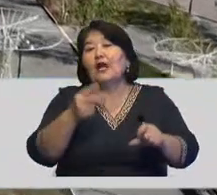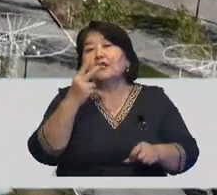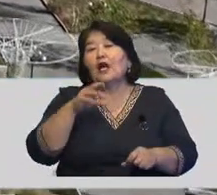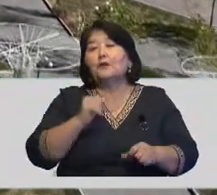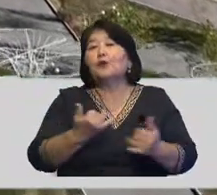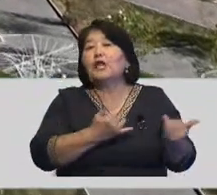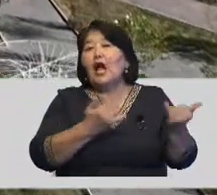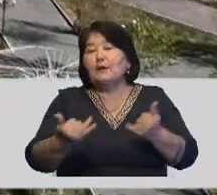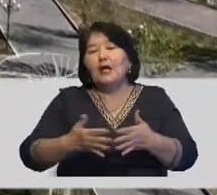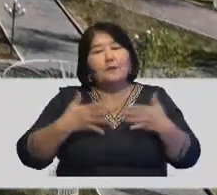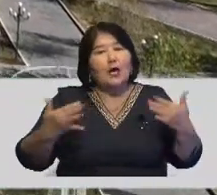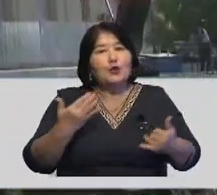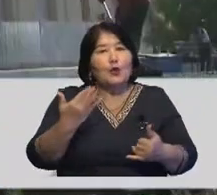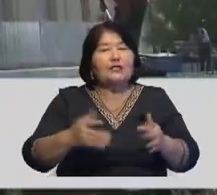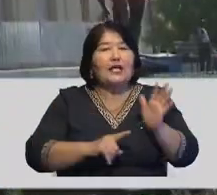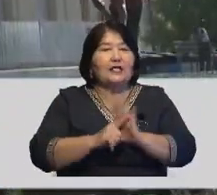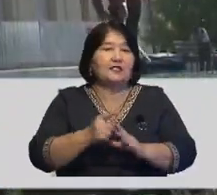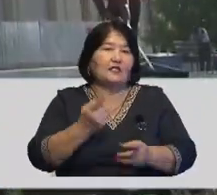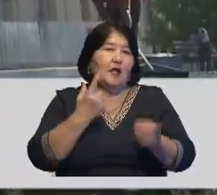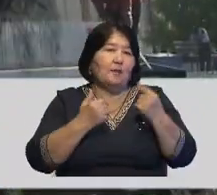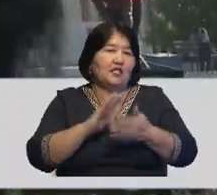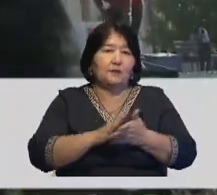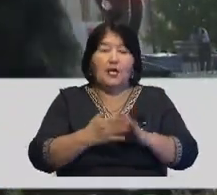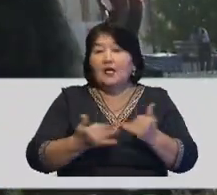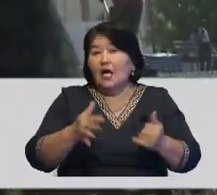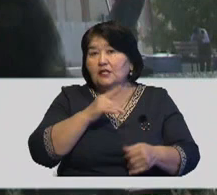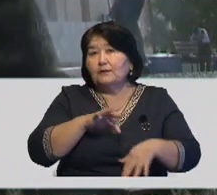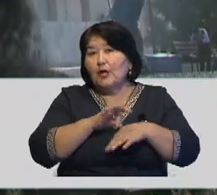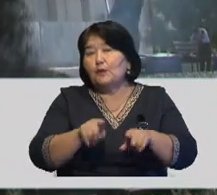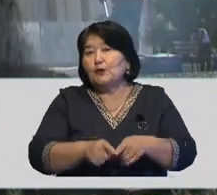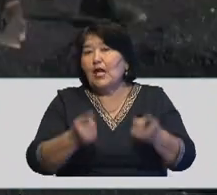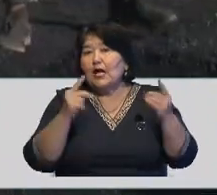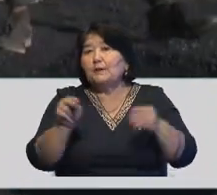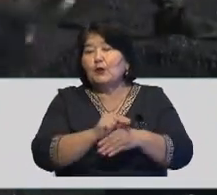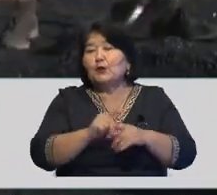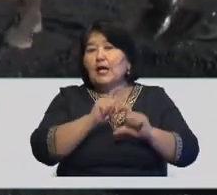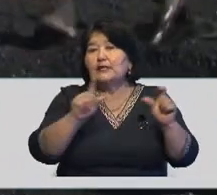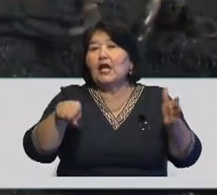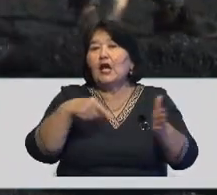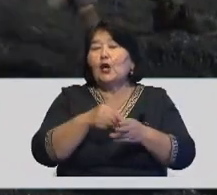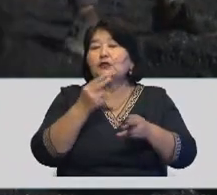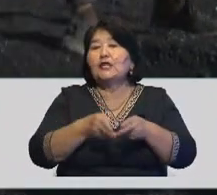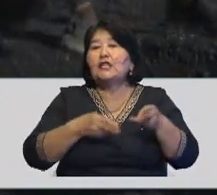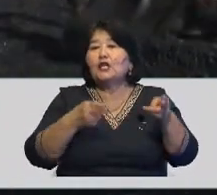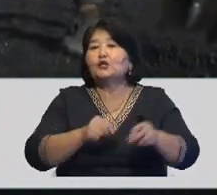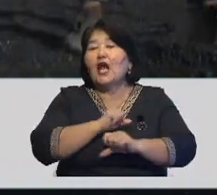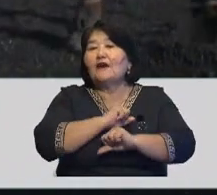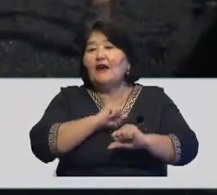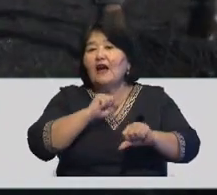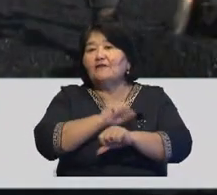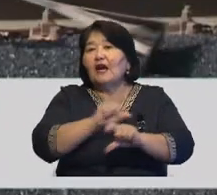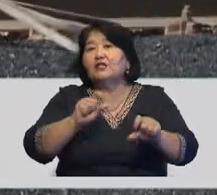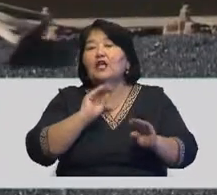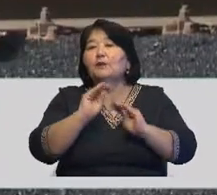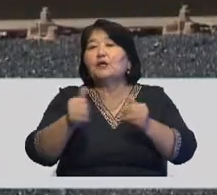пункта обслуживания. Большинство из них в плачевном состоянии. В настоящее время проводится капитальный ремонт зданий городского железнодорожного вокзала и